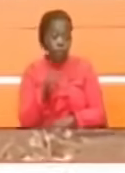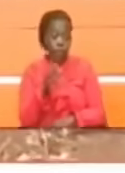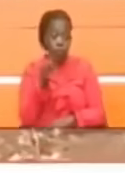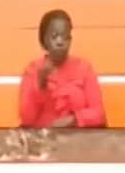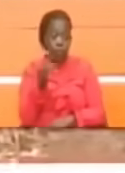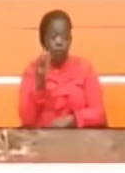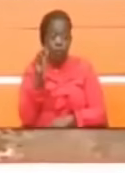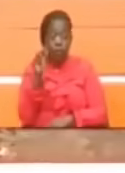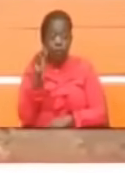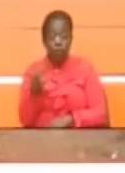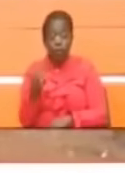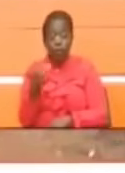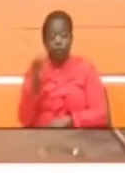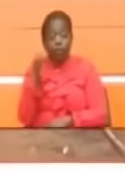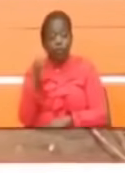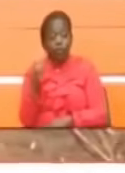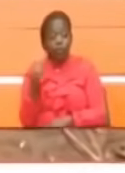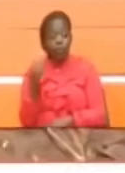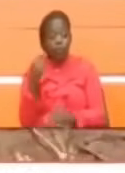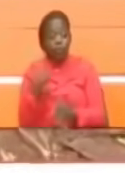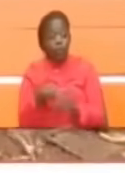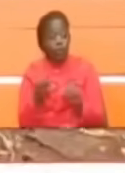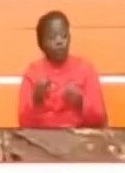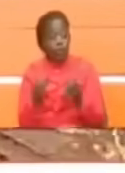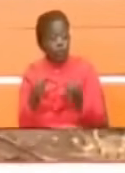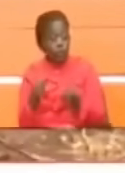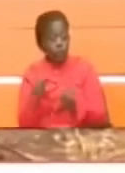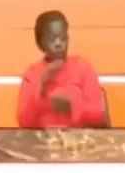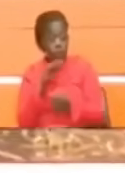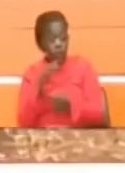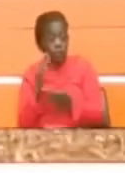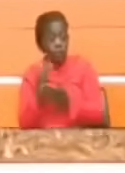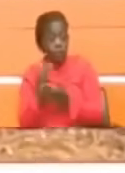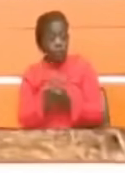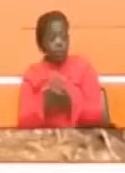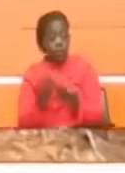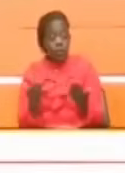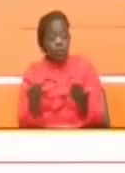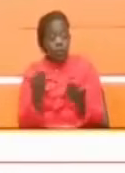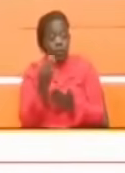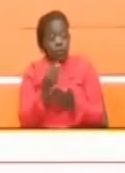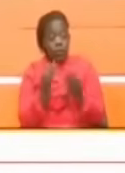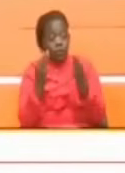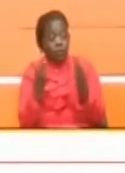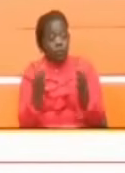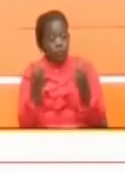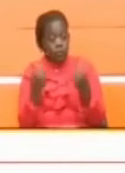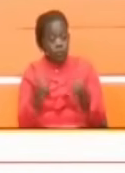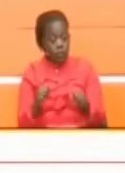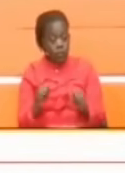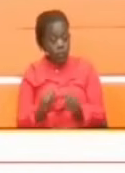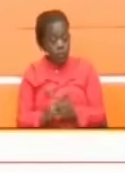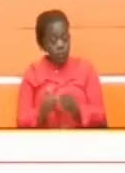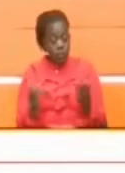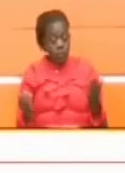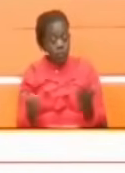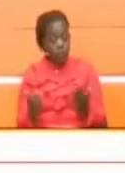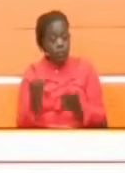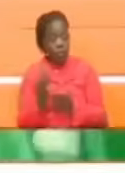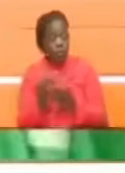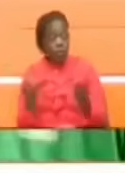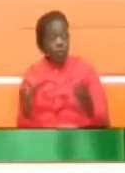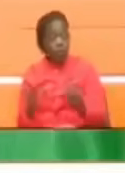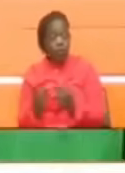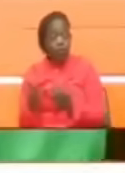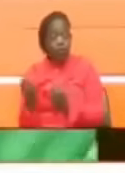Paul Luyinza ku lukomola essimu agambye nti ye tajja kwogera kuba abadde ayina by'akola. Nawendi ate ntambula